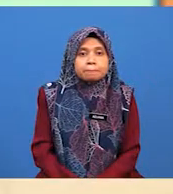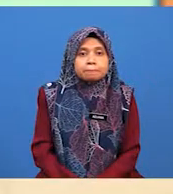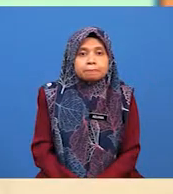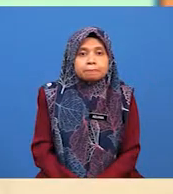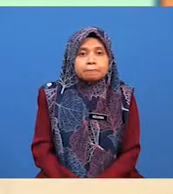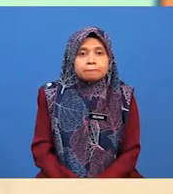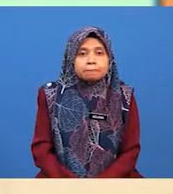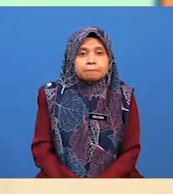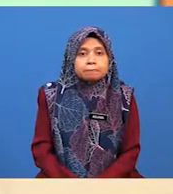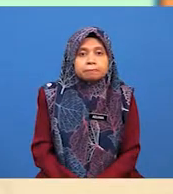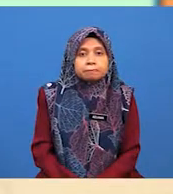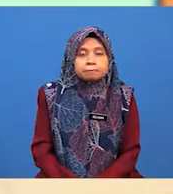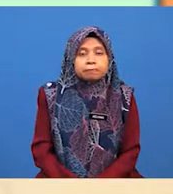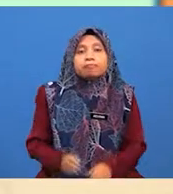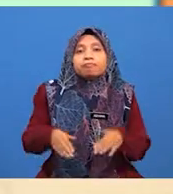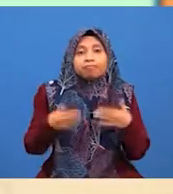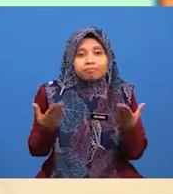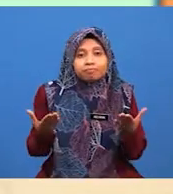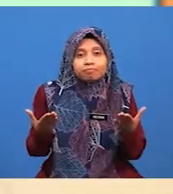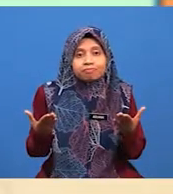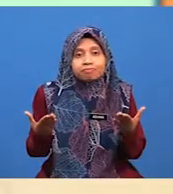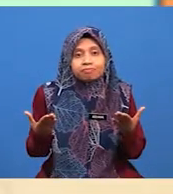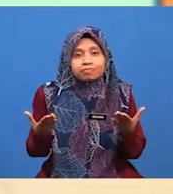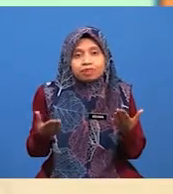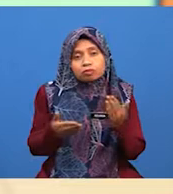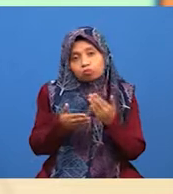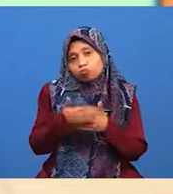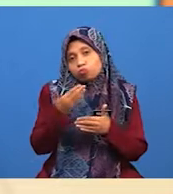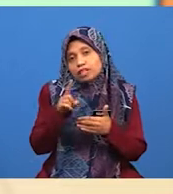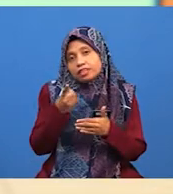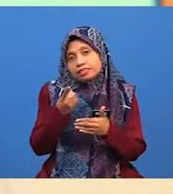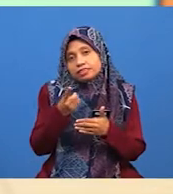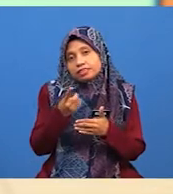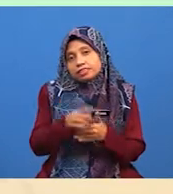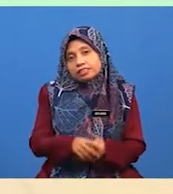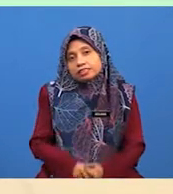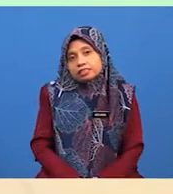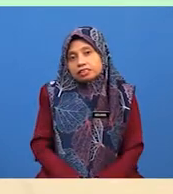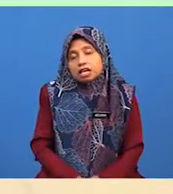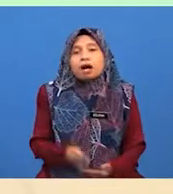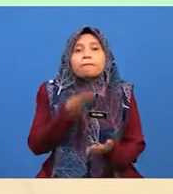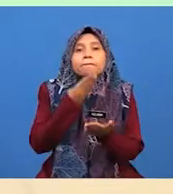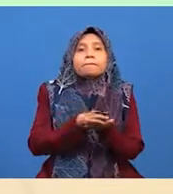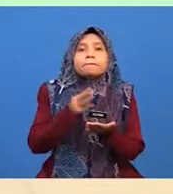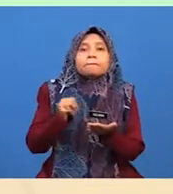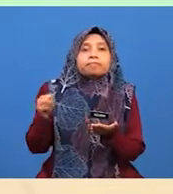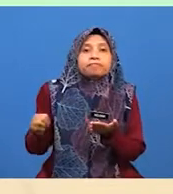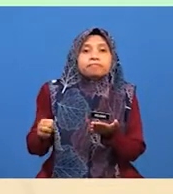Ha, bagaimana? Mudah kan? Baiklah